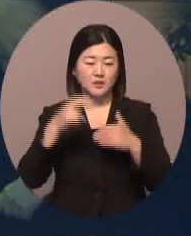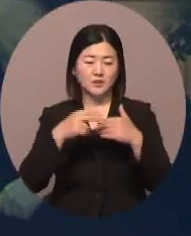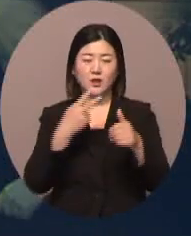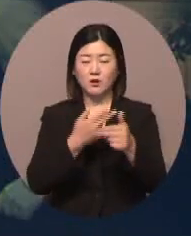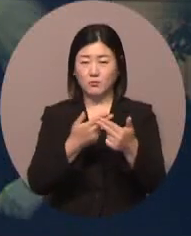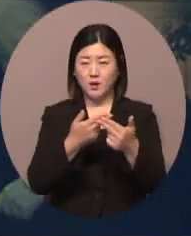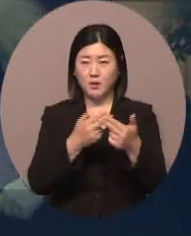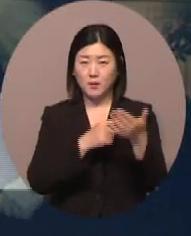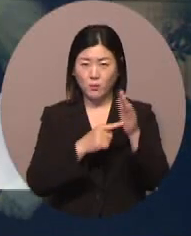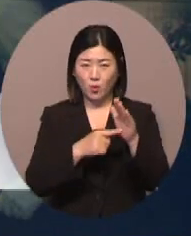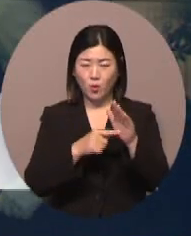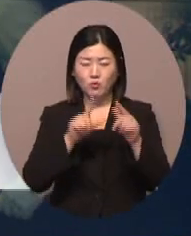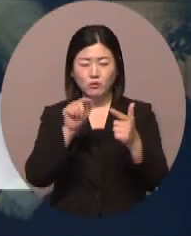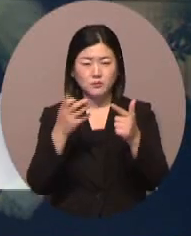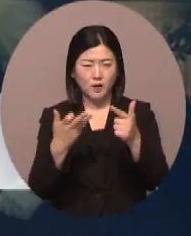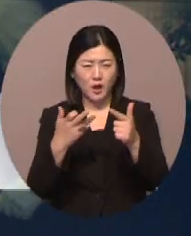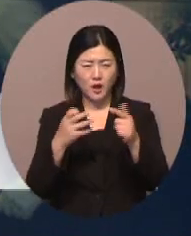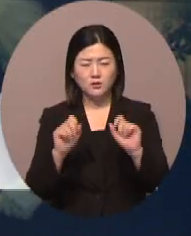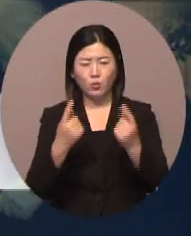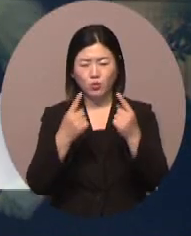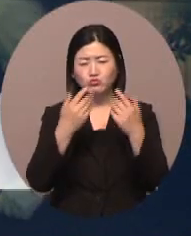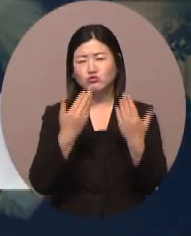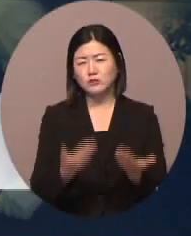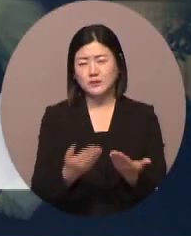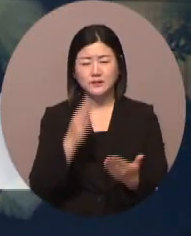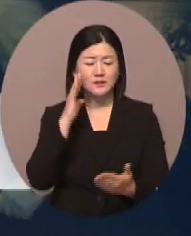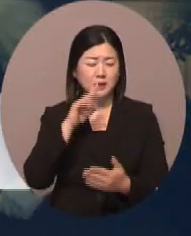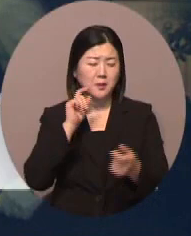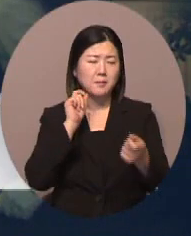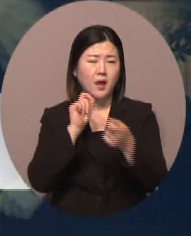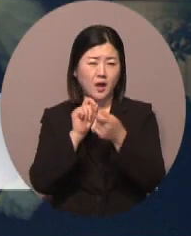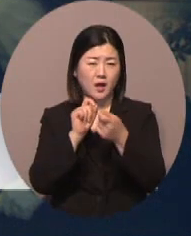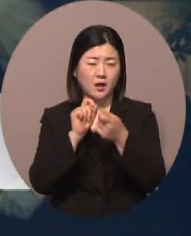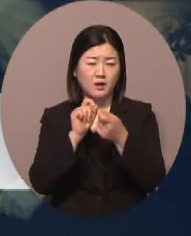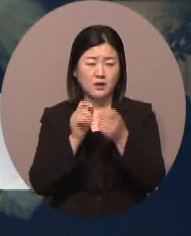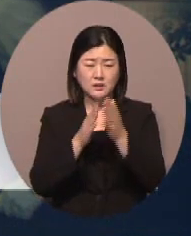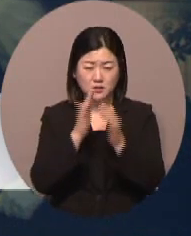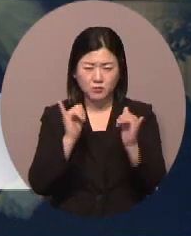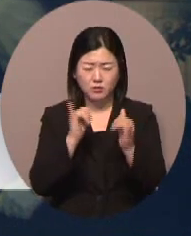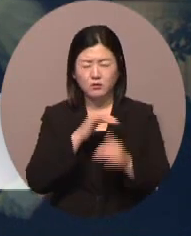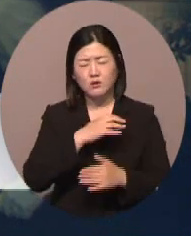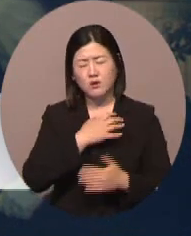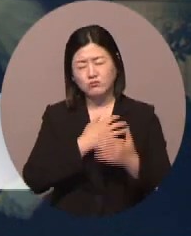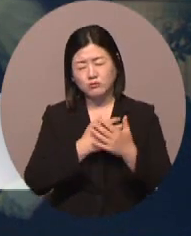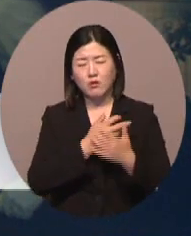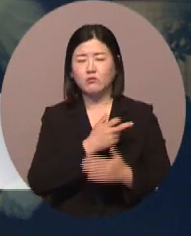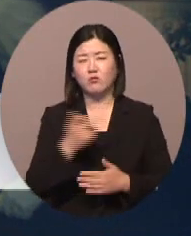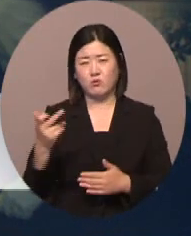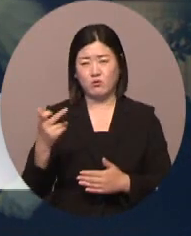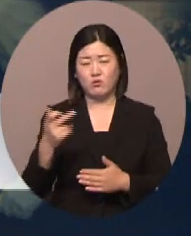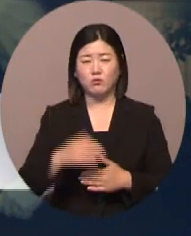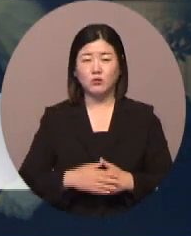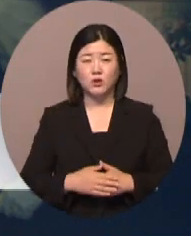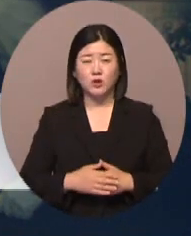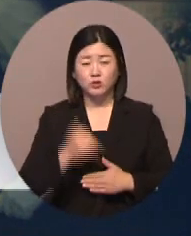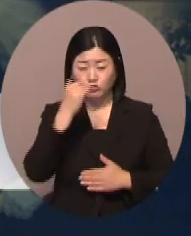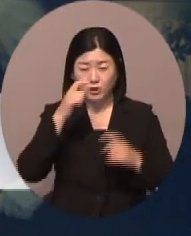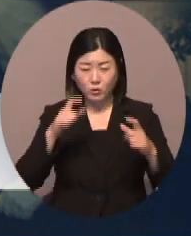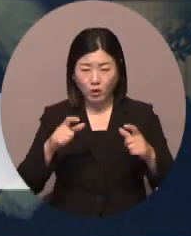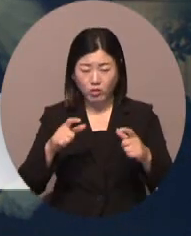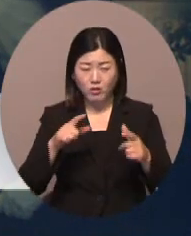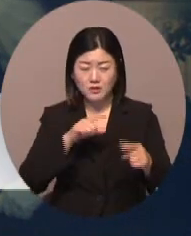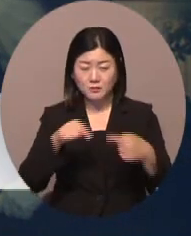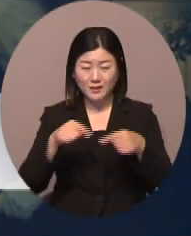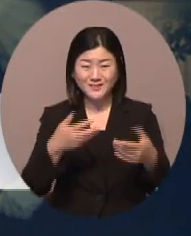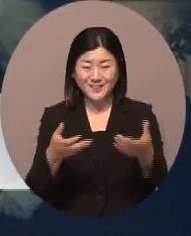대한의사협회가 발표한 오는 18일 집단휴진이 나흘 앞으로 다가오면서 시민들의 불안이 커지고 있습니다. 충청권